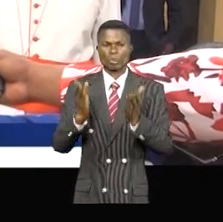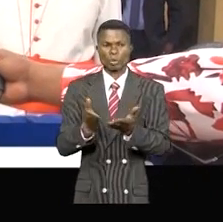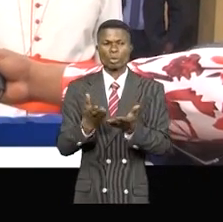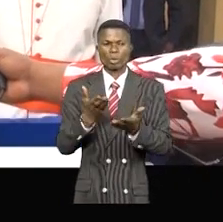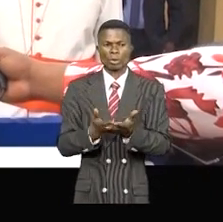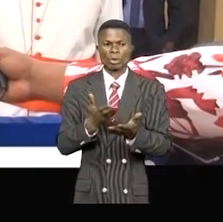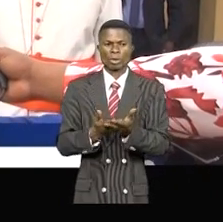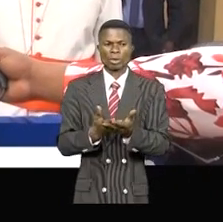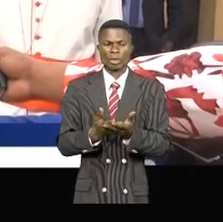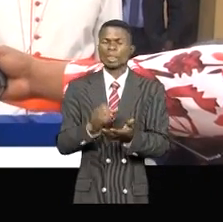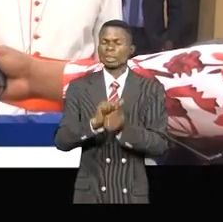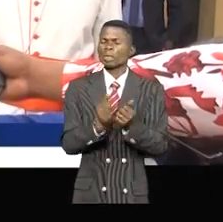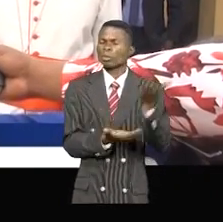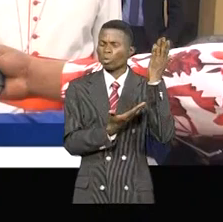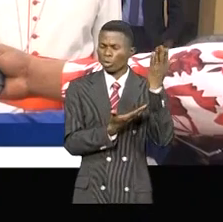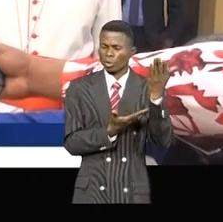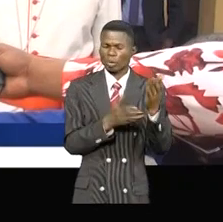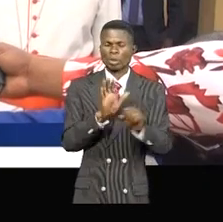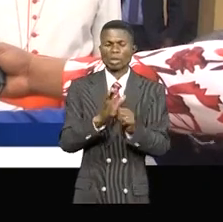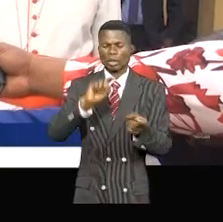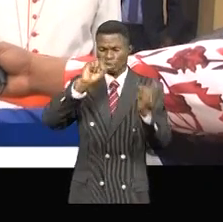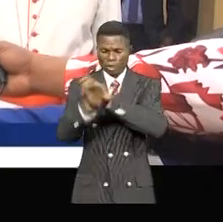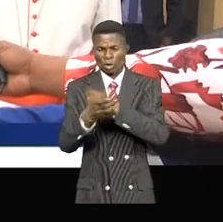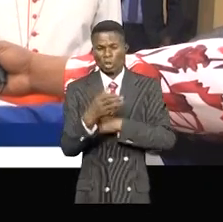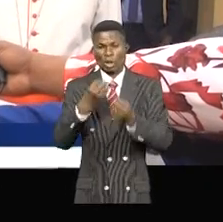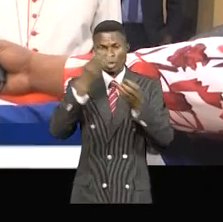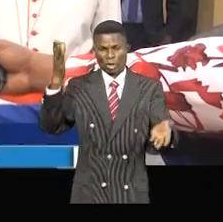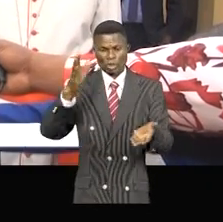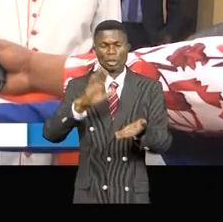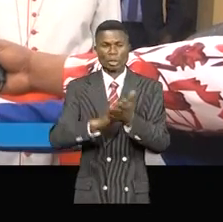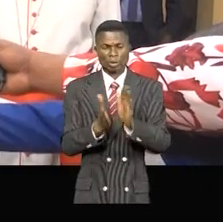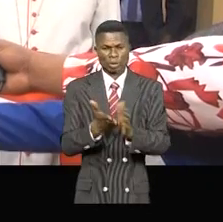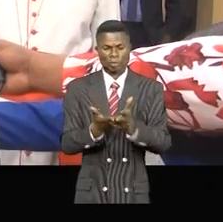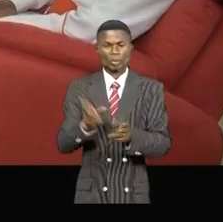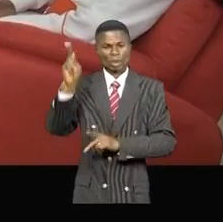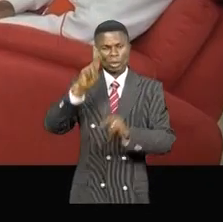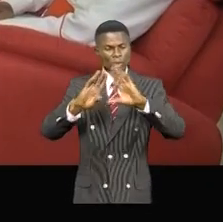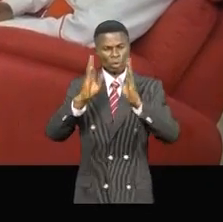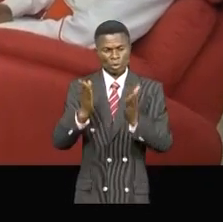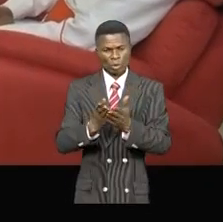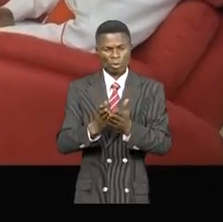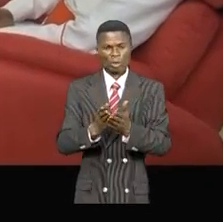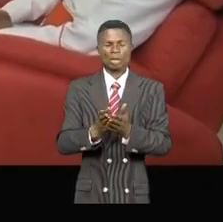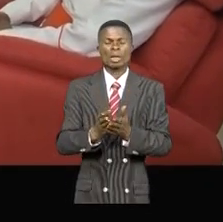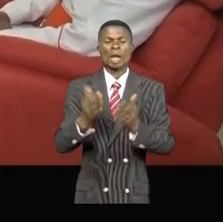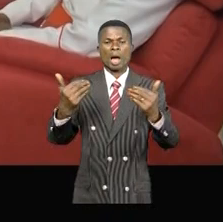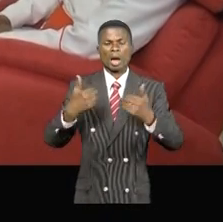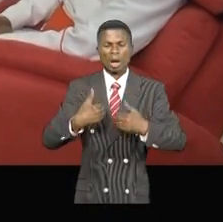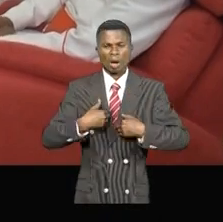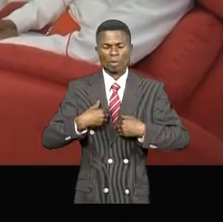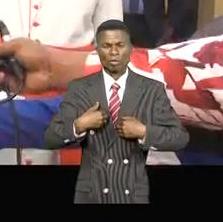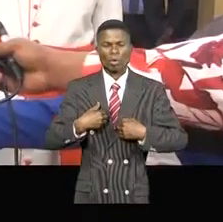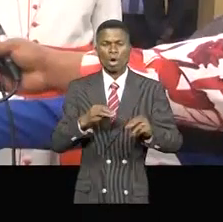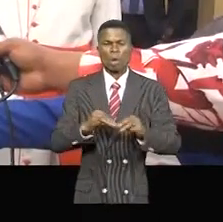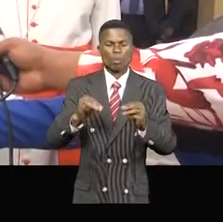de manière potentielle, mais il faut transformer tout cela en richesse pour que le peuple puisse trouver le bonheur. Le remercier